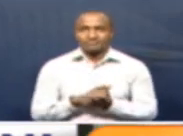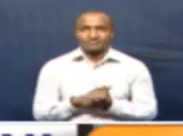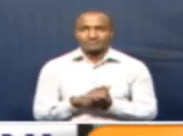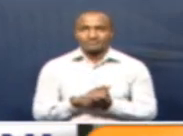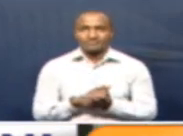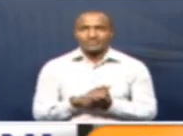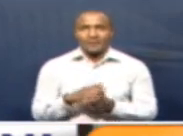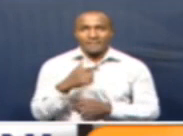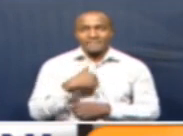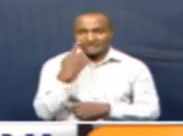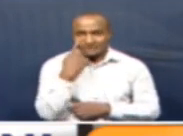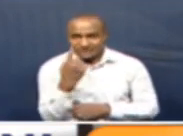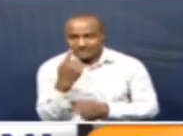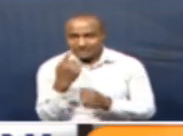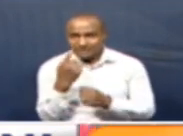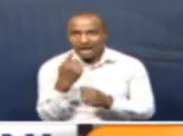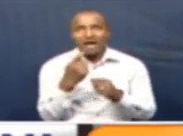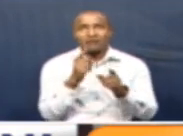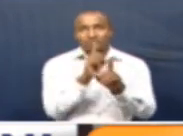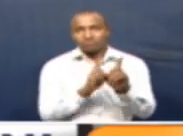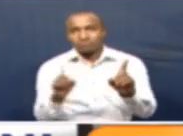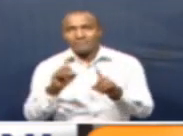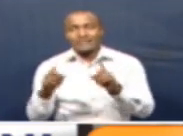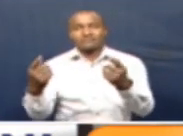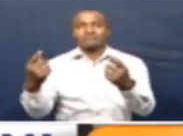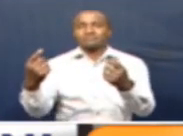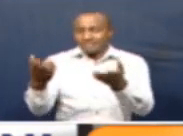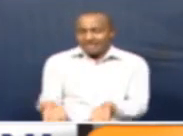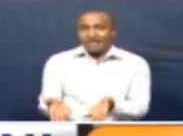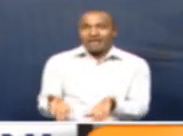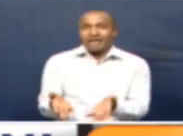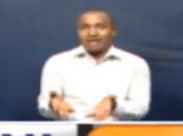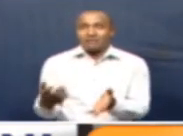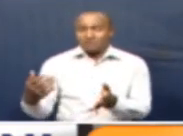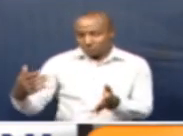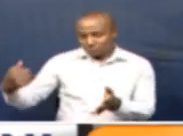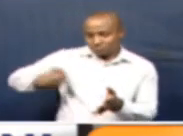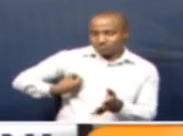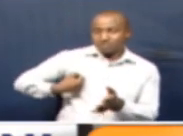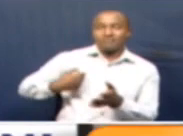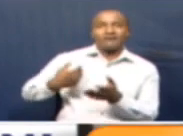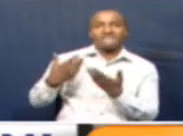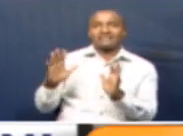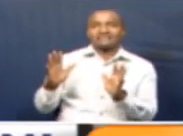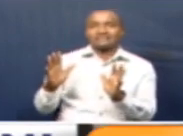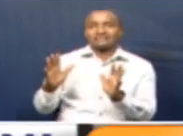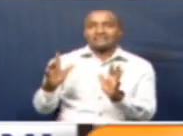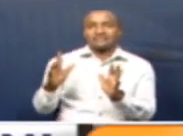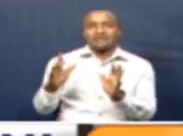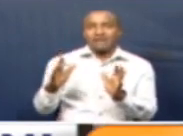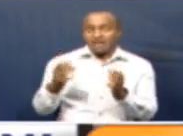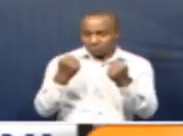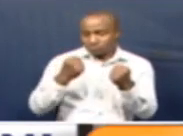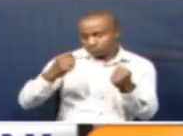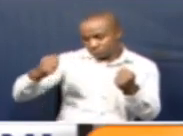mimi nilivyoona nikahepa, lakini kawa imenifikia kaza kunugonga ubavu. Nilivyoona gonga ubavu, ndoka kuna